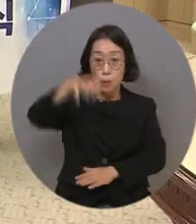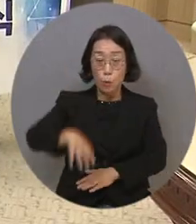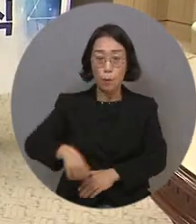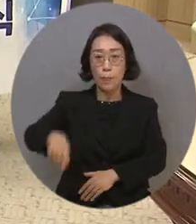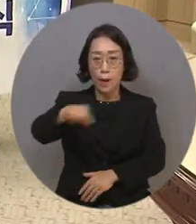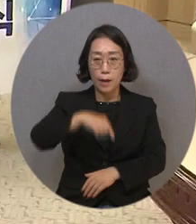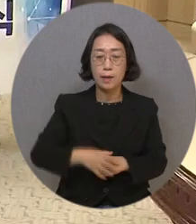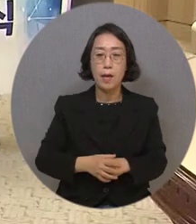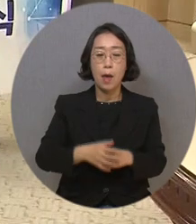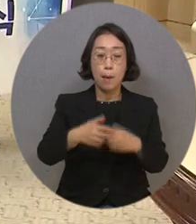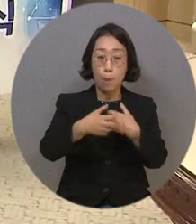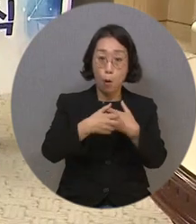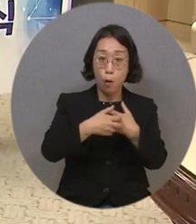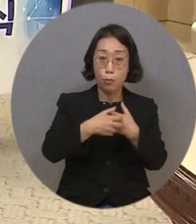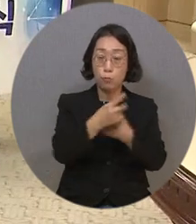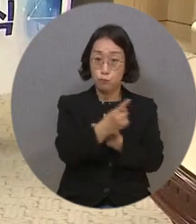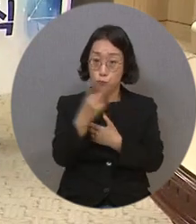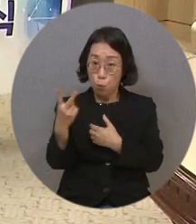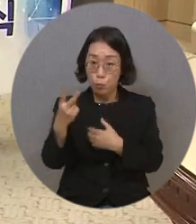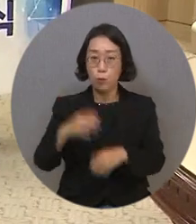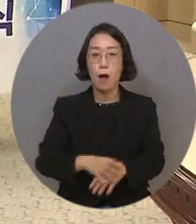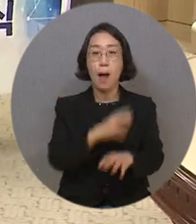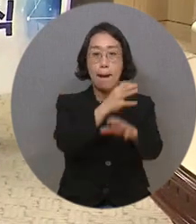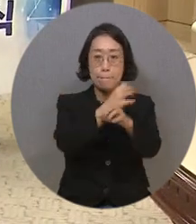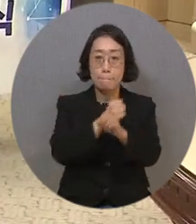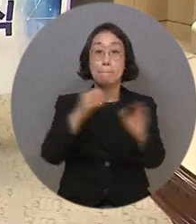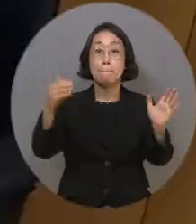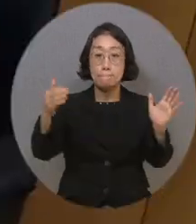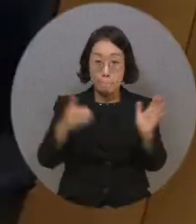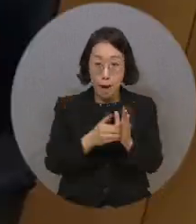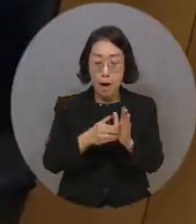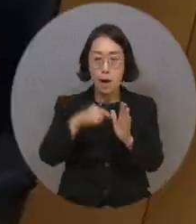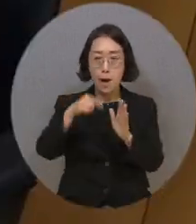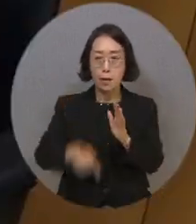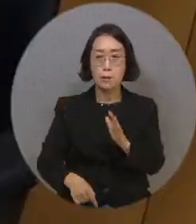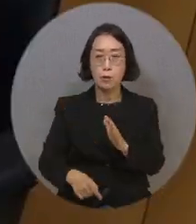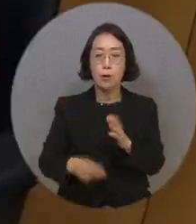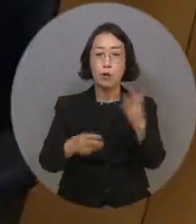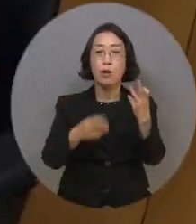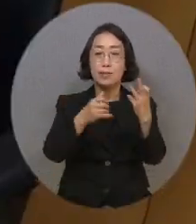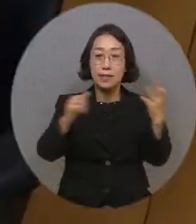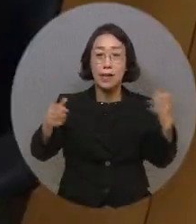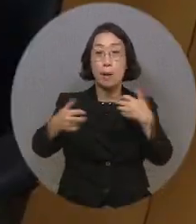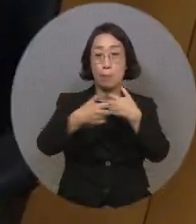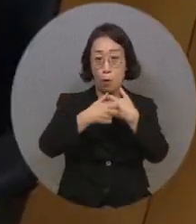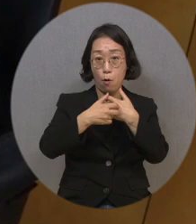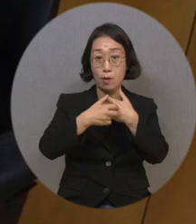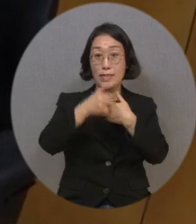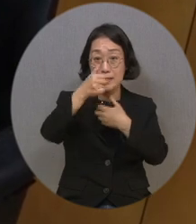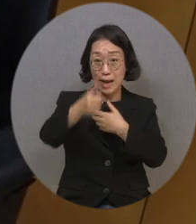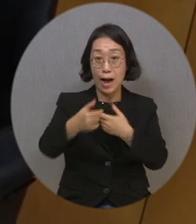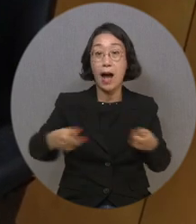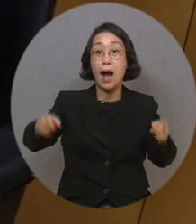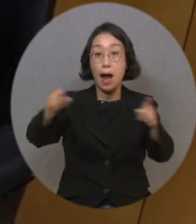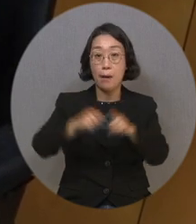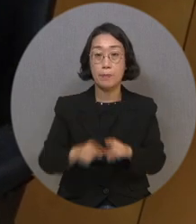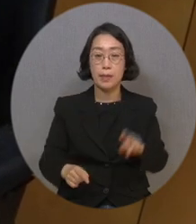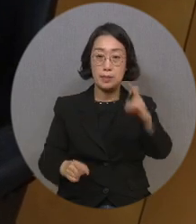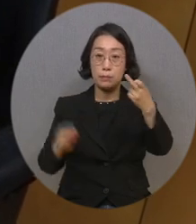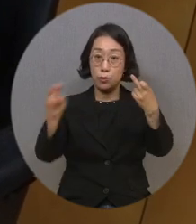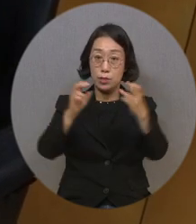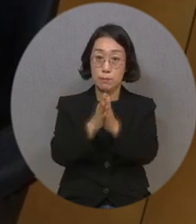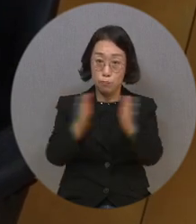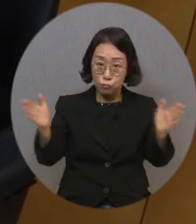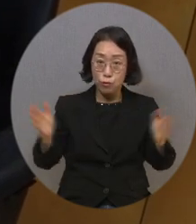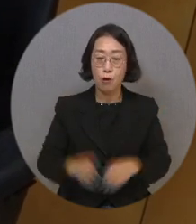소아청소년과 전문병원 두 곳과 지정 협약식을 맺고 13명의 전문의와 함께 다음 달 20일부터